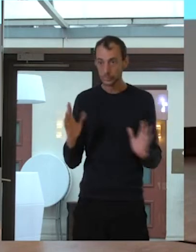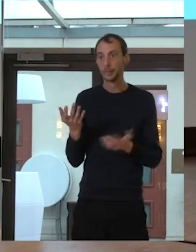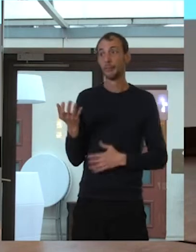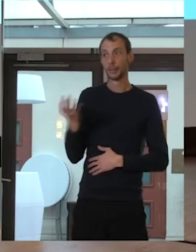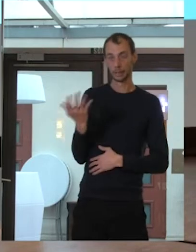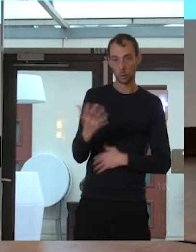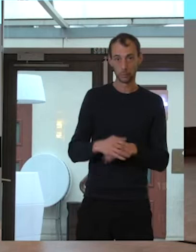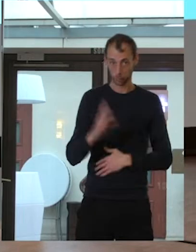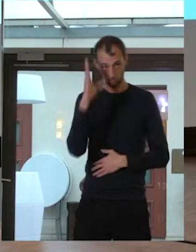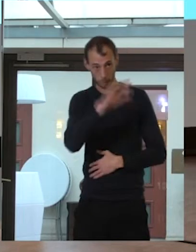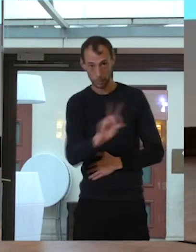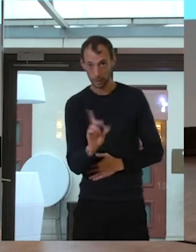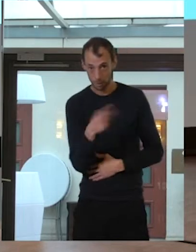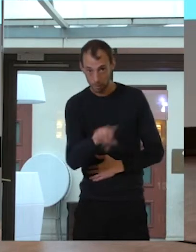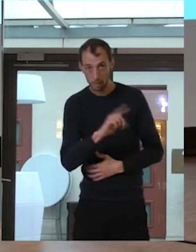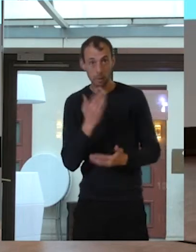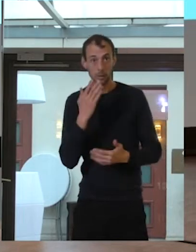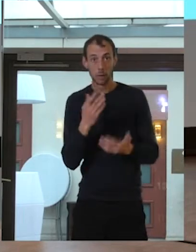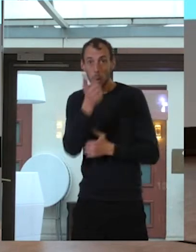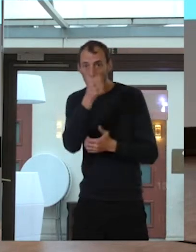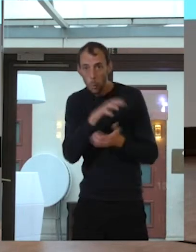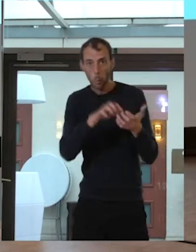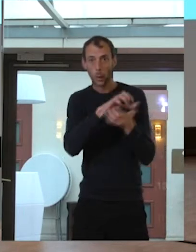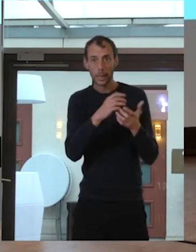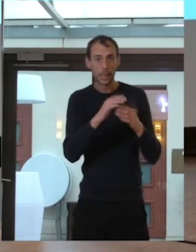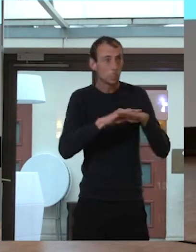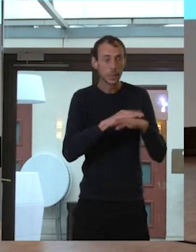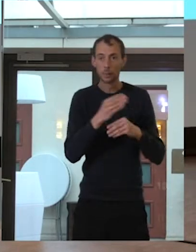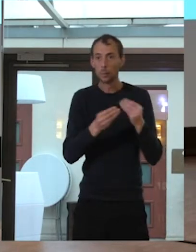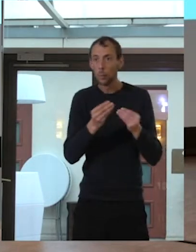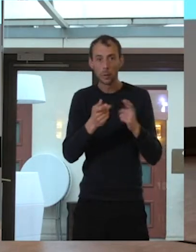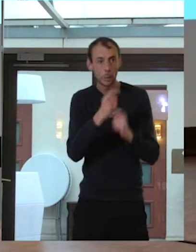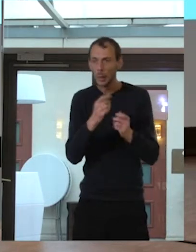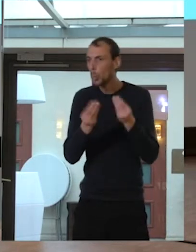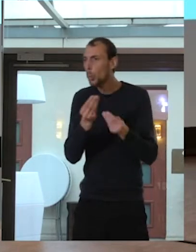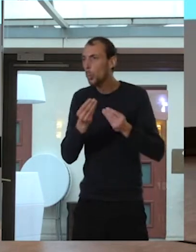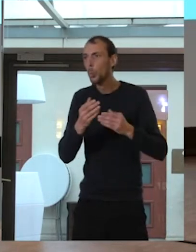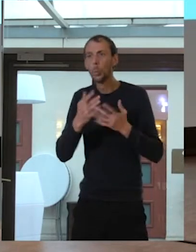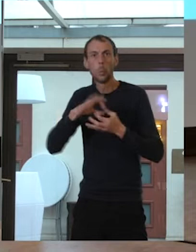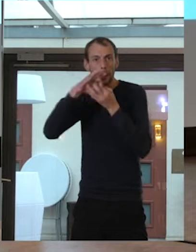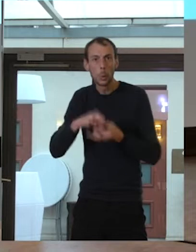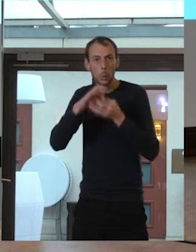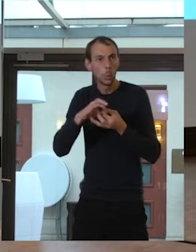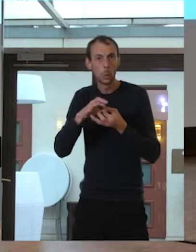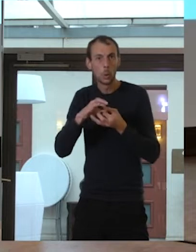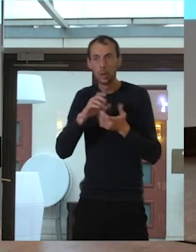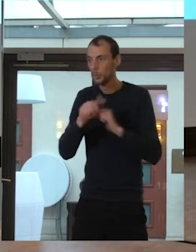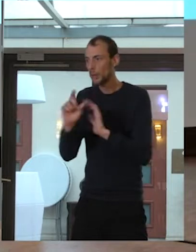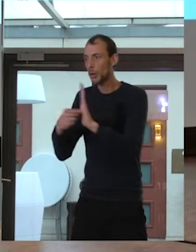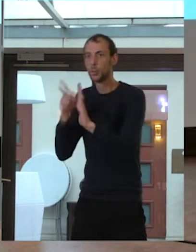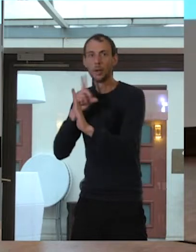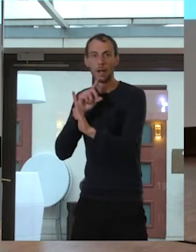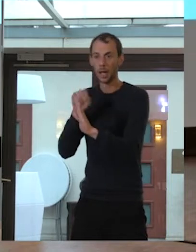qu'il suffira d'une crise politique, économique ou religieuse pour que les droits des femmes soient remis en